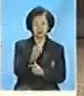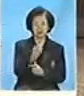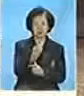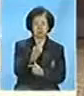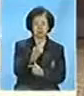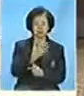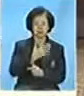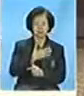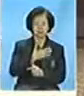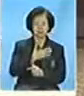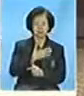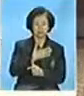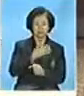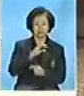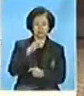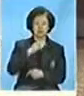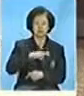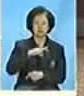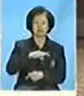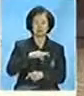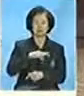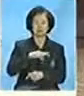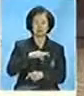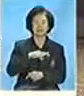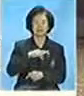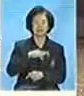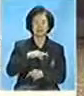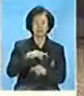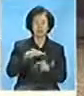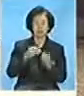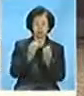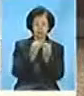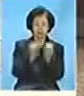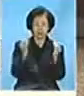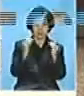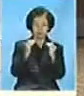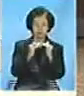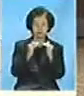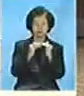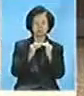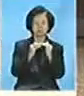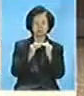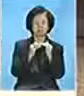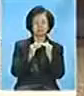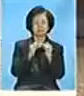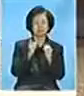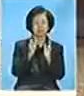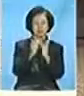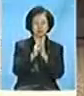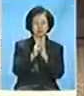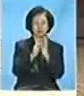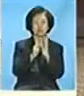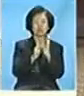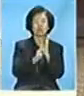ผมมีความรู้สึกว่ารัฐธรรมนูญเป็นกฎหมายสูงสุด